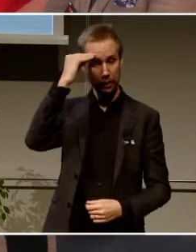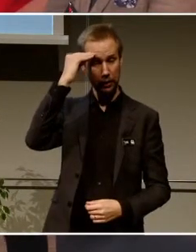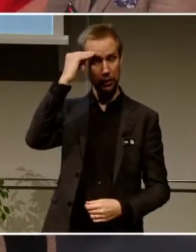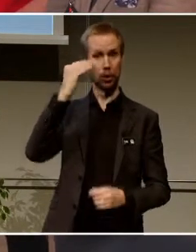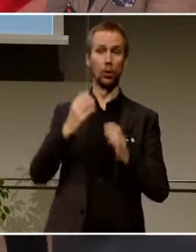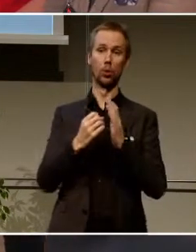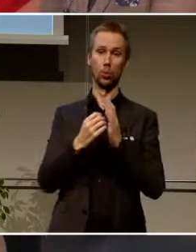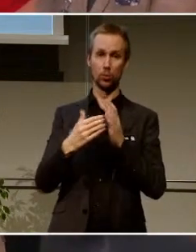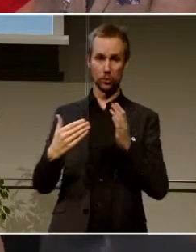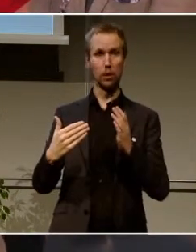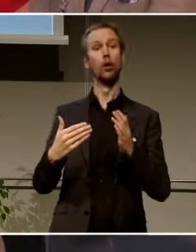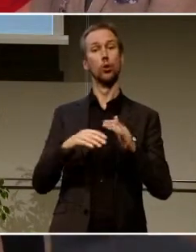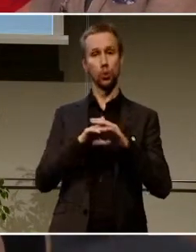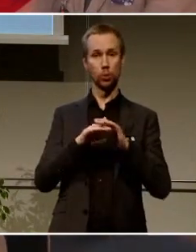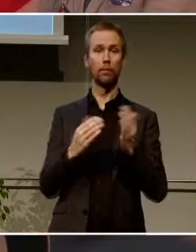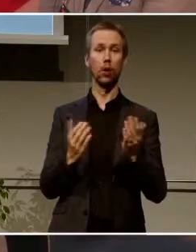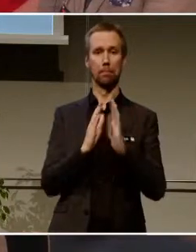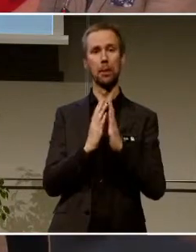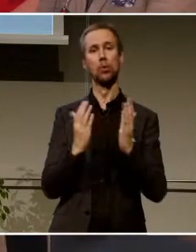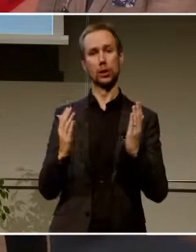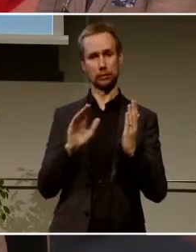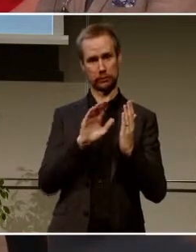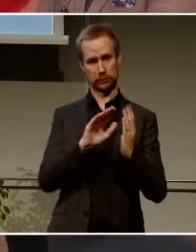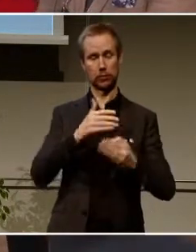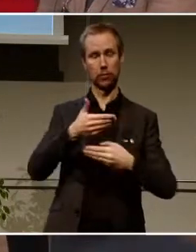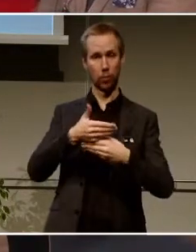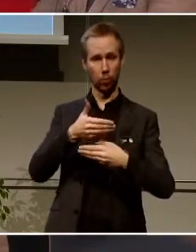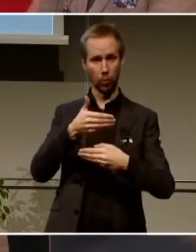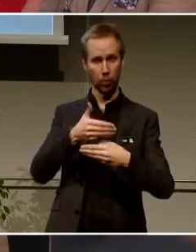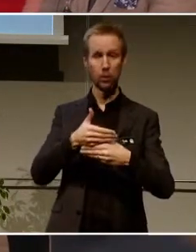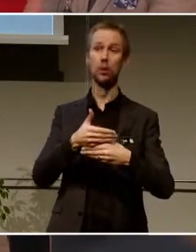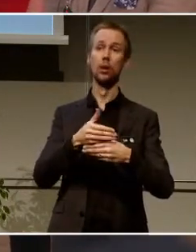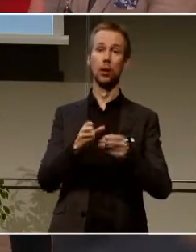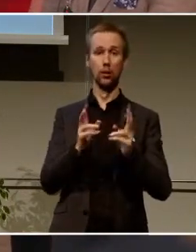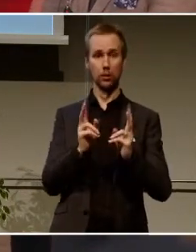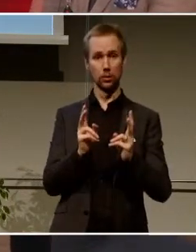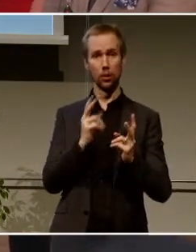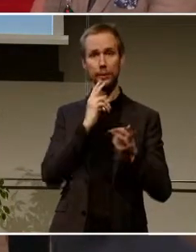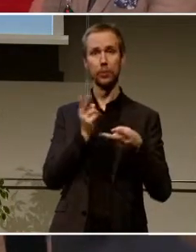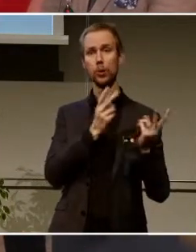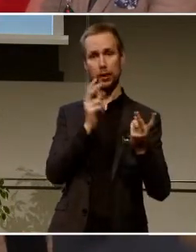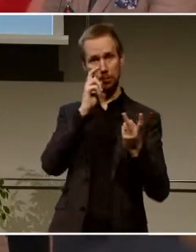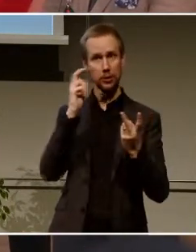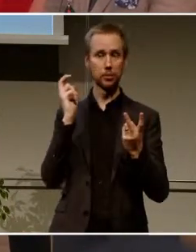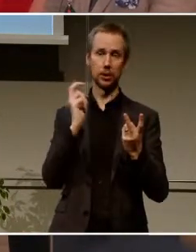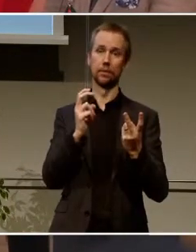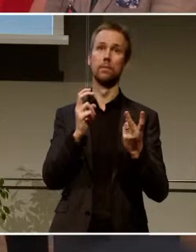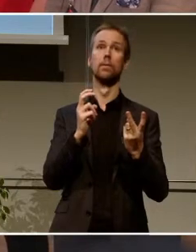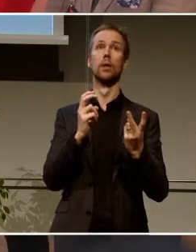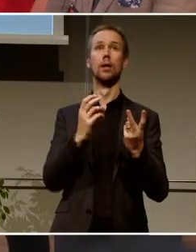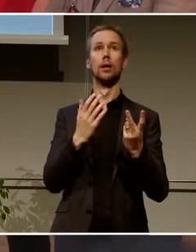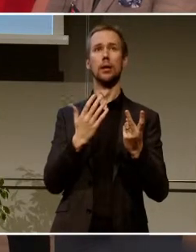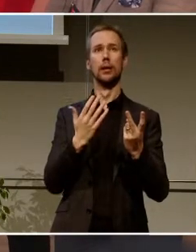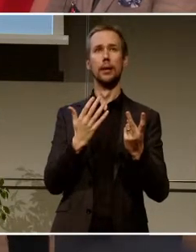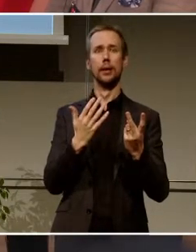från bibliotekens roll i det här. Och att just det här demokratiperspektivet, att det är